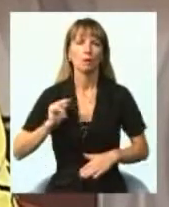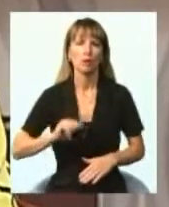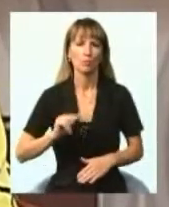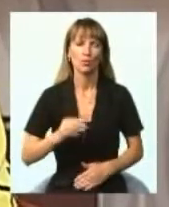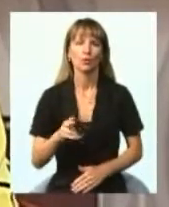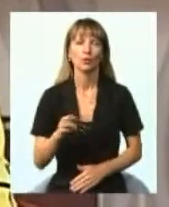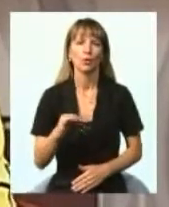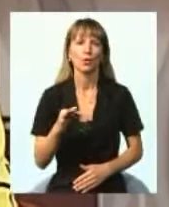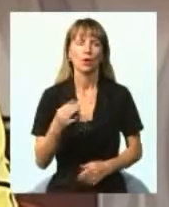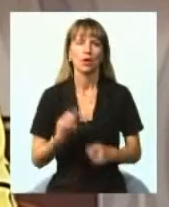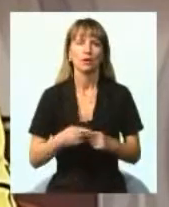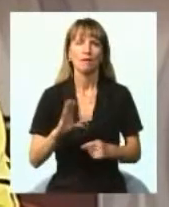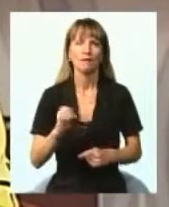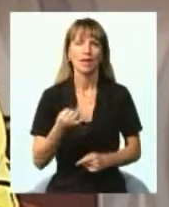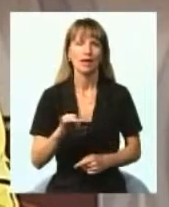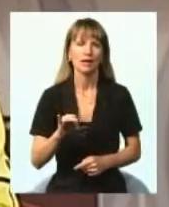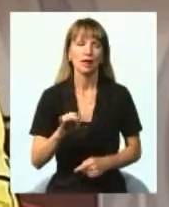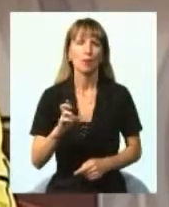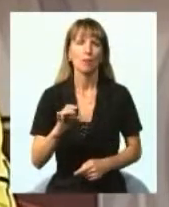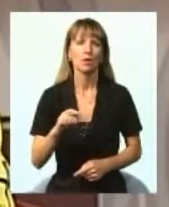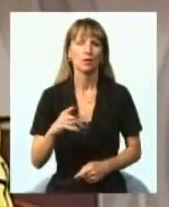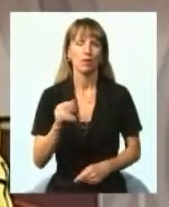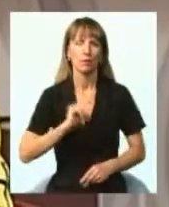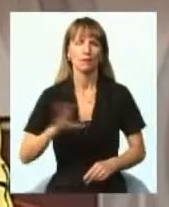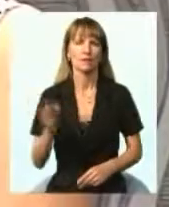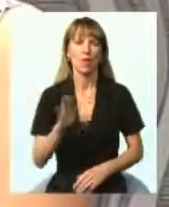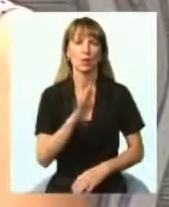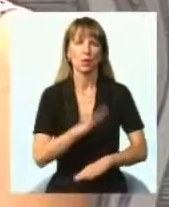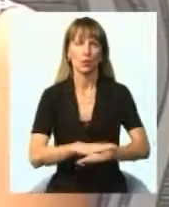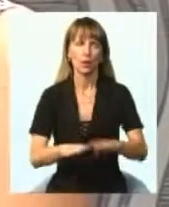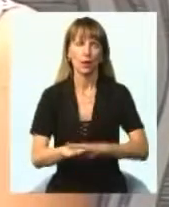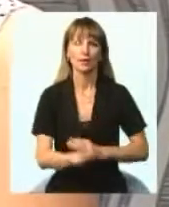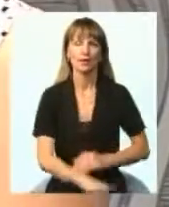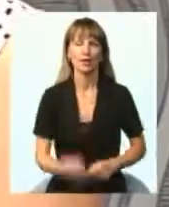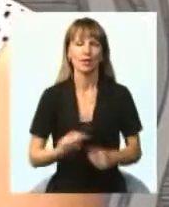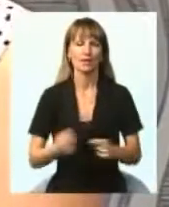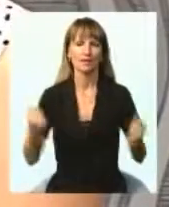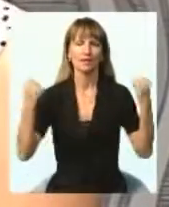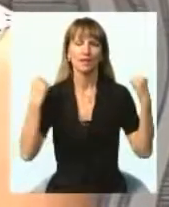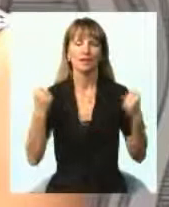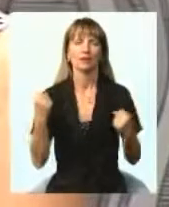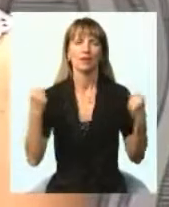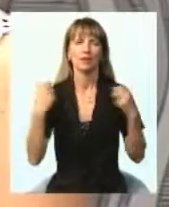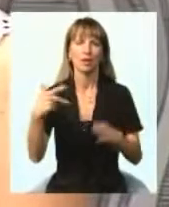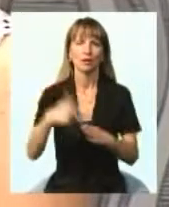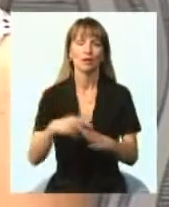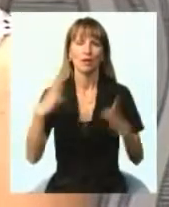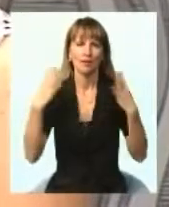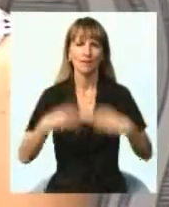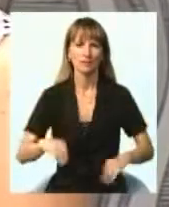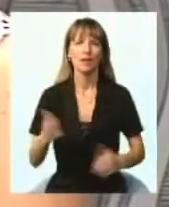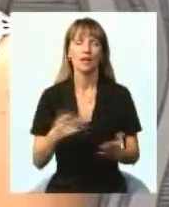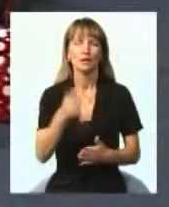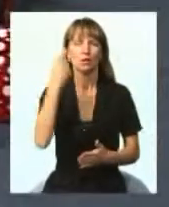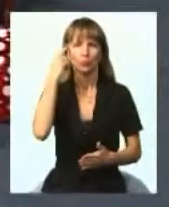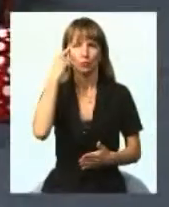вейкбординг там все працює, і ноги, і руки. Зате яка це зарядка, так, фізичне навантаження на все тіло, от як ти